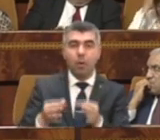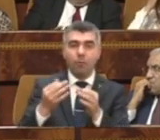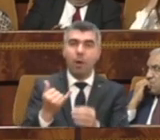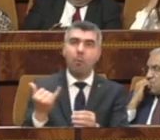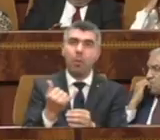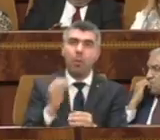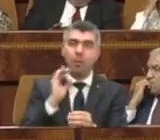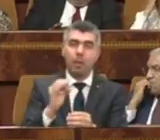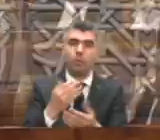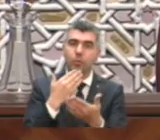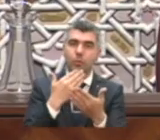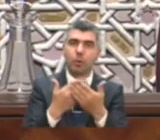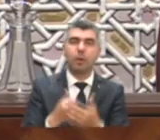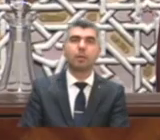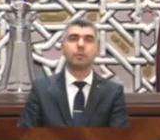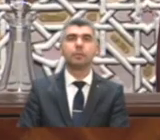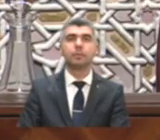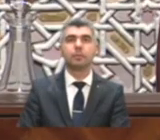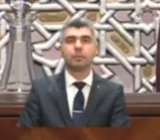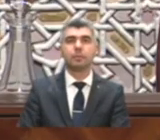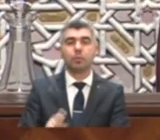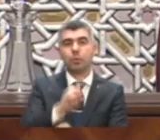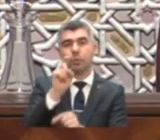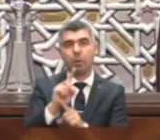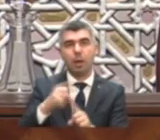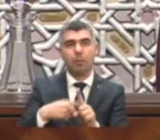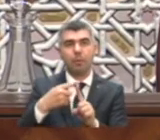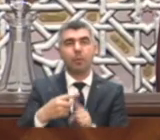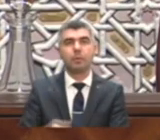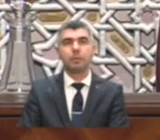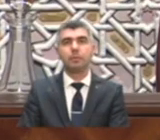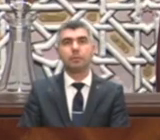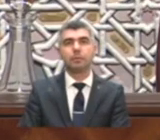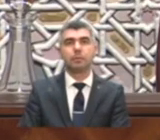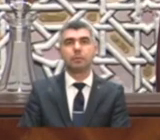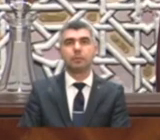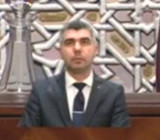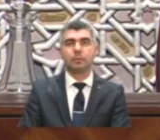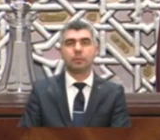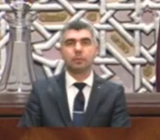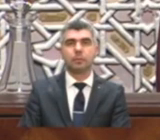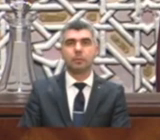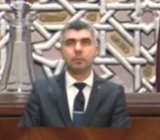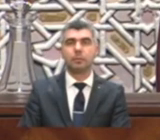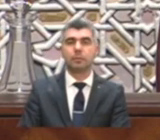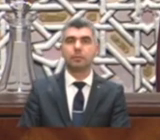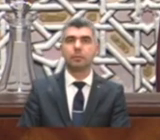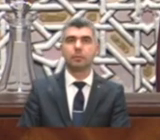غير منطقي. شكرا سيد النائب المحترم، هل من تعقيب اضافي اخر؟ تفضلوا سيد النائب